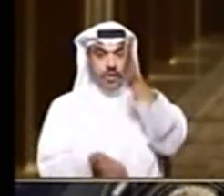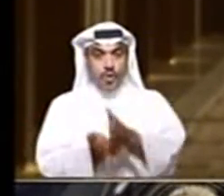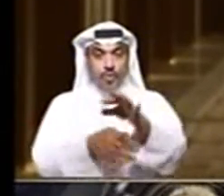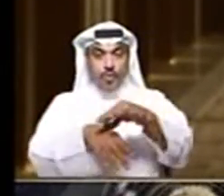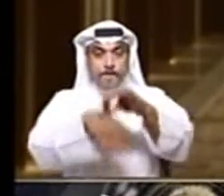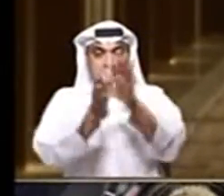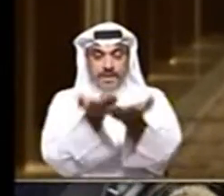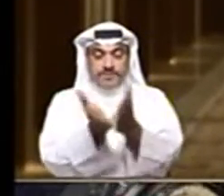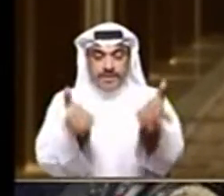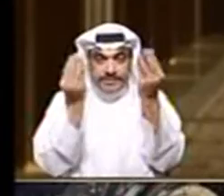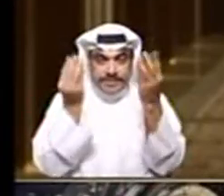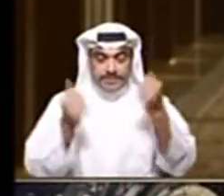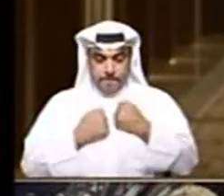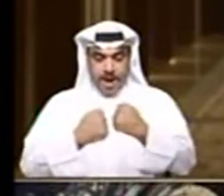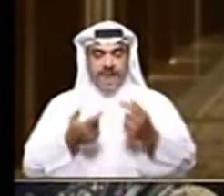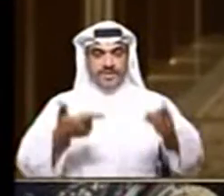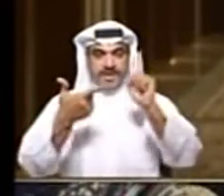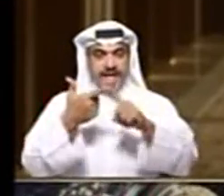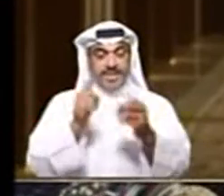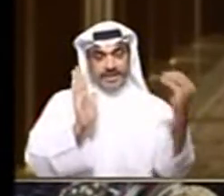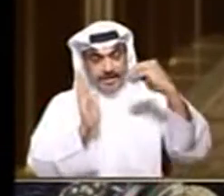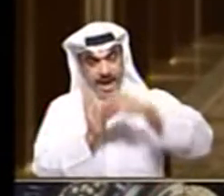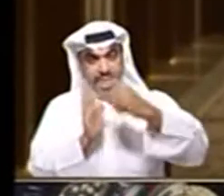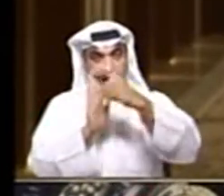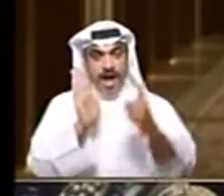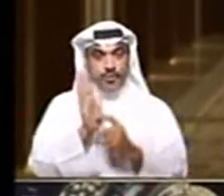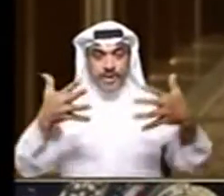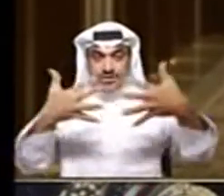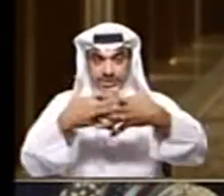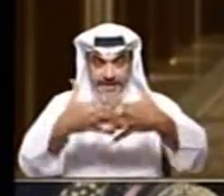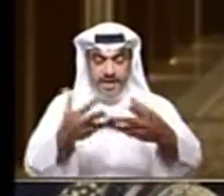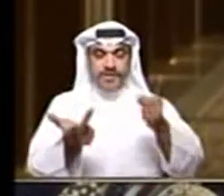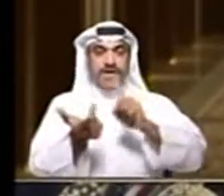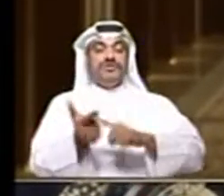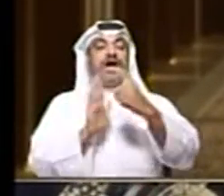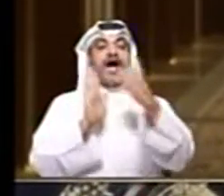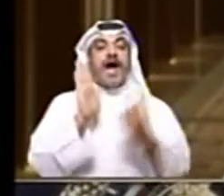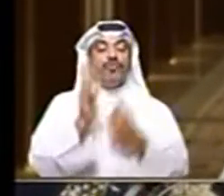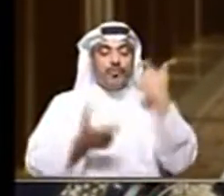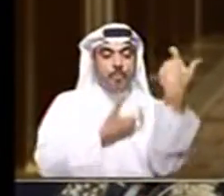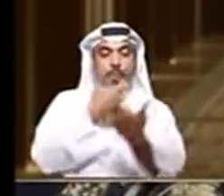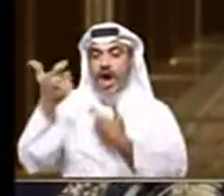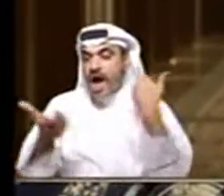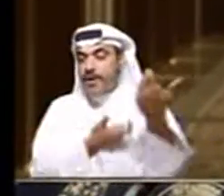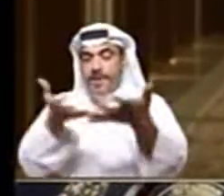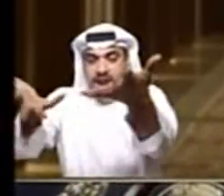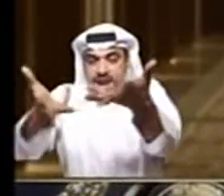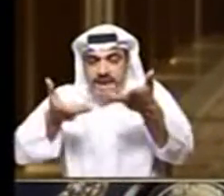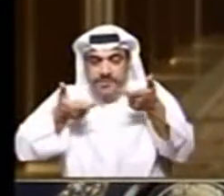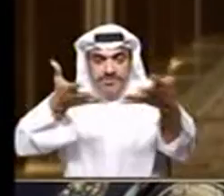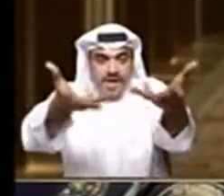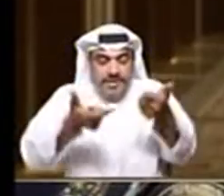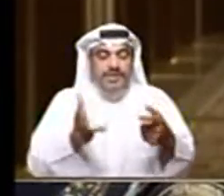المؤلف وأيضا تعديل على قانون الشركات وقانون مراقبي الحسابات والقانون المتعلق